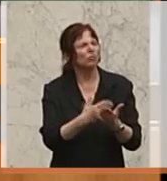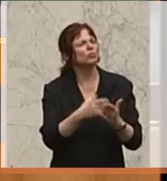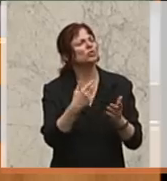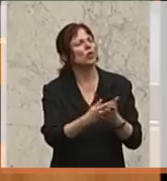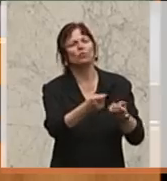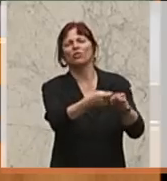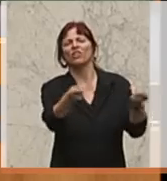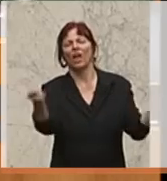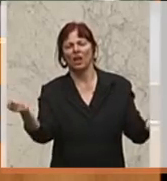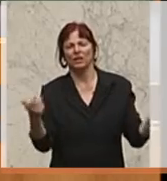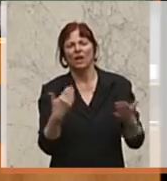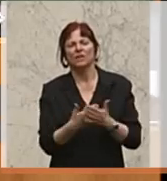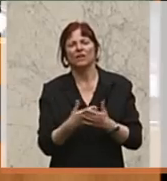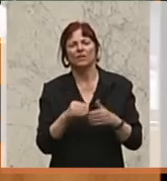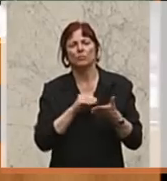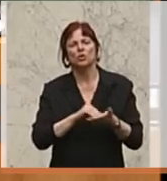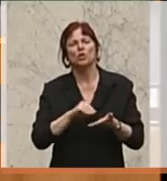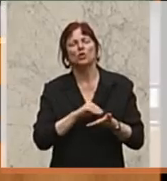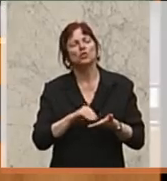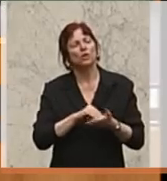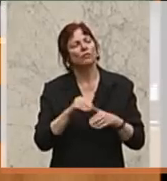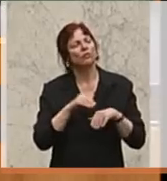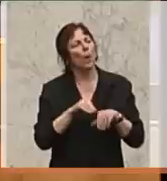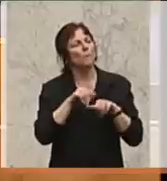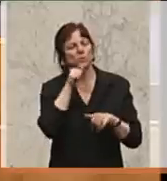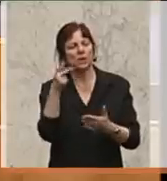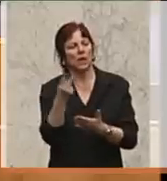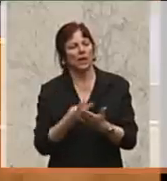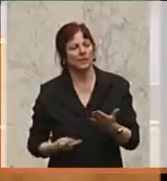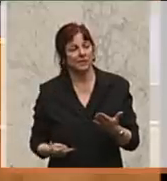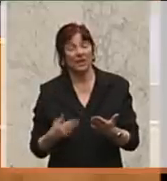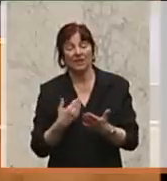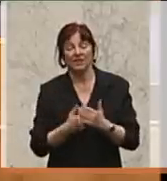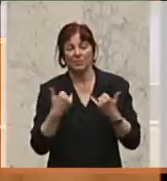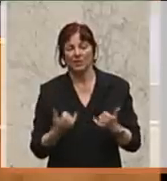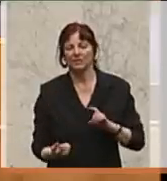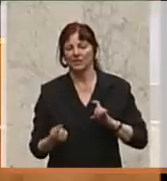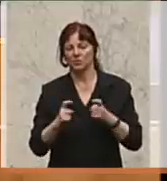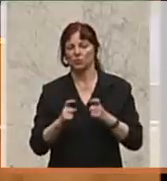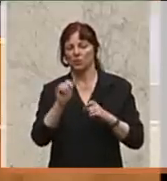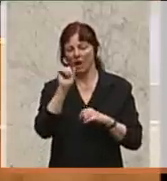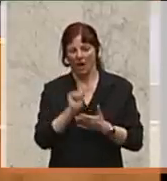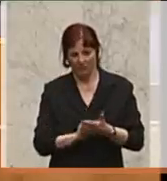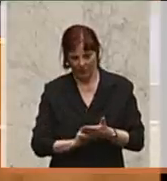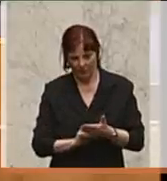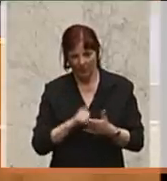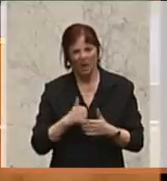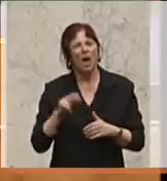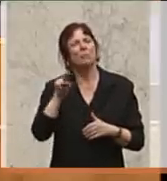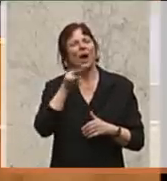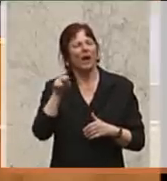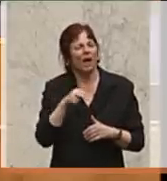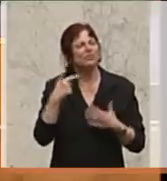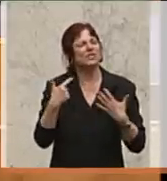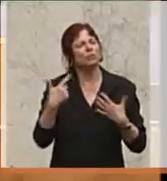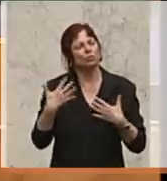Verlesung durch den Schriftführer erübrigt. Wir gehen in die Debatte ein. Ich mache darauf aufmerksam, dass gemäß § 57 Absatz 1